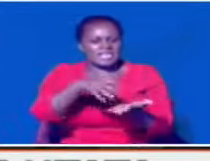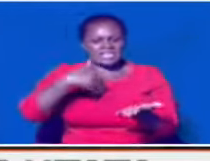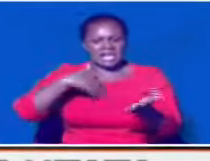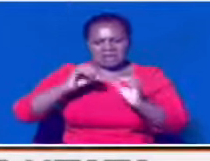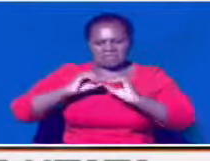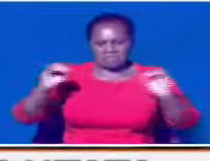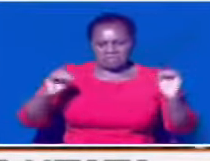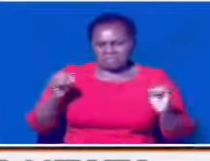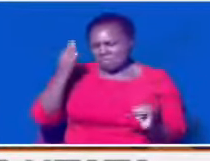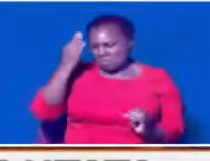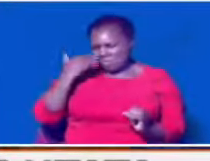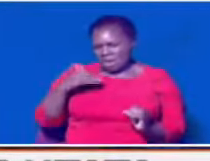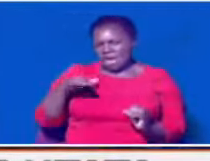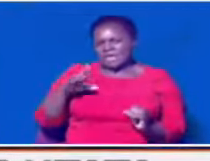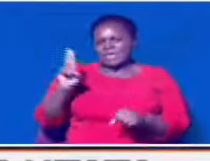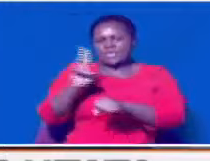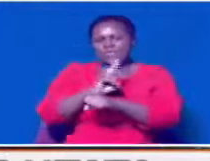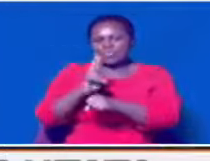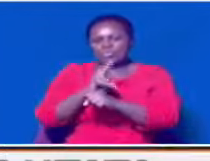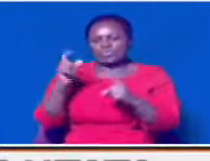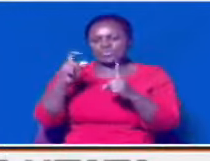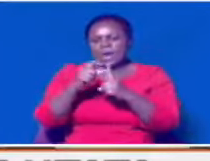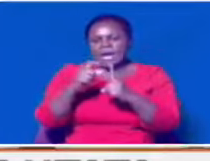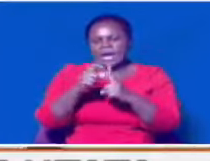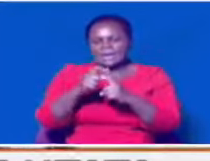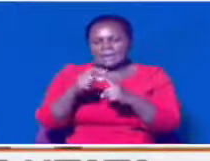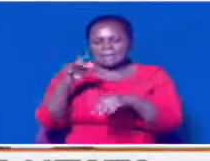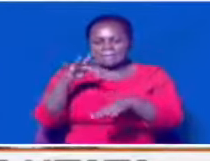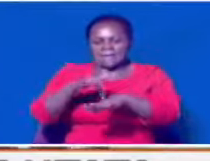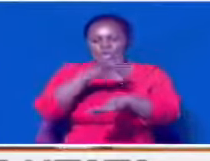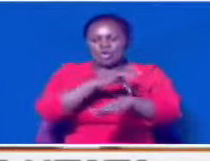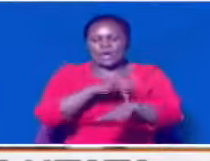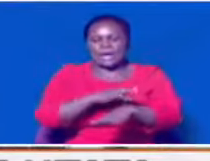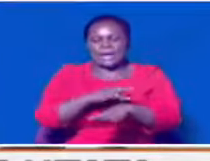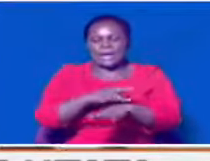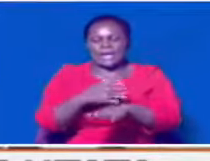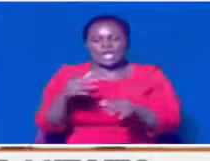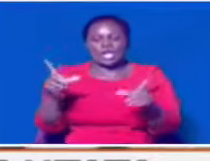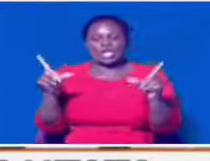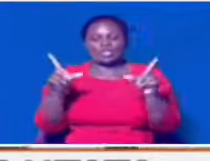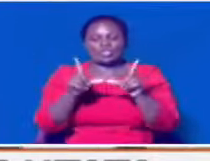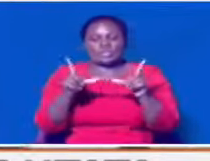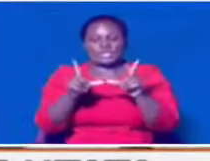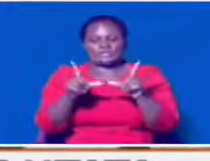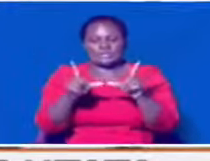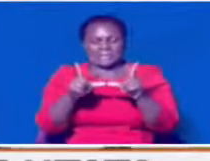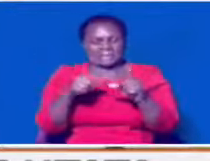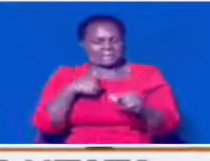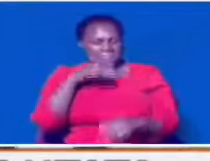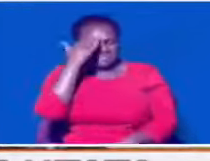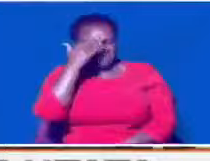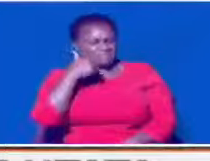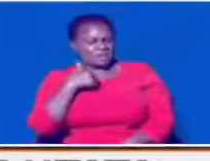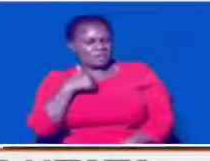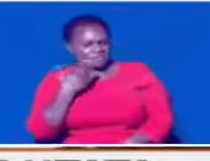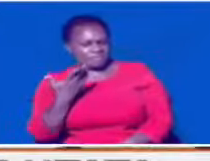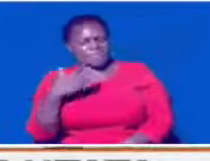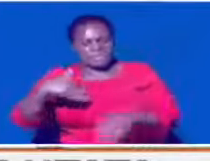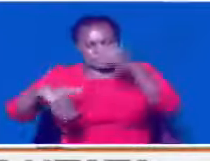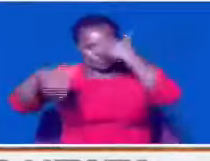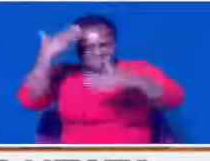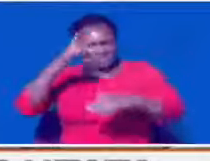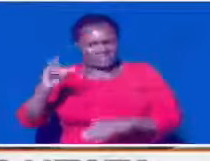kujibu kwa madai ya kutumia maneno madoadoa. Karatasi zake za masomo pia zilikuwa zimetiliwa shaka baada ya chuo